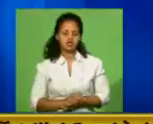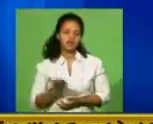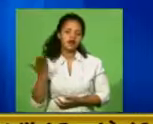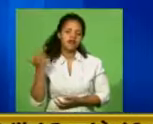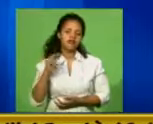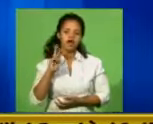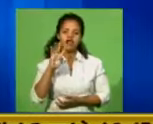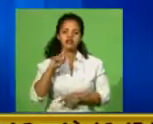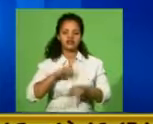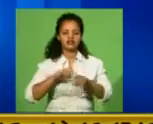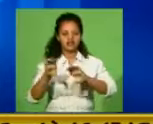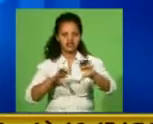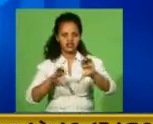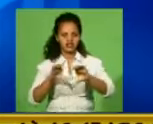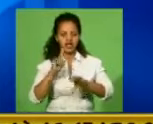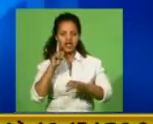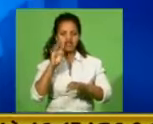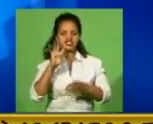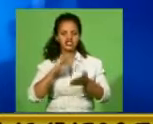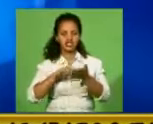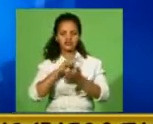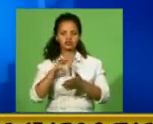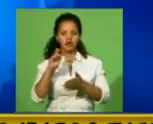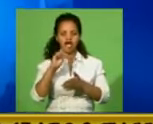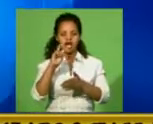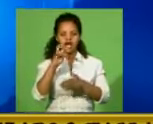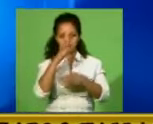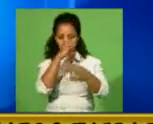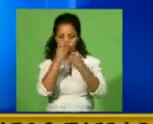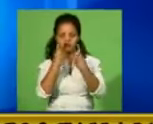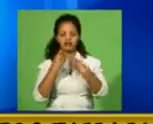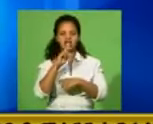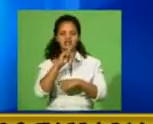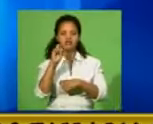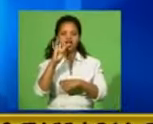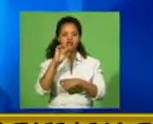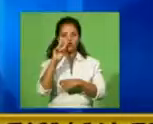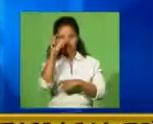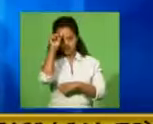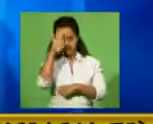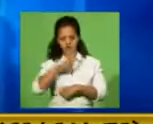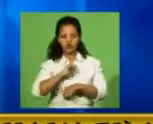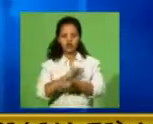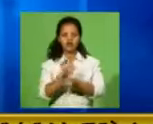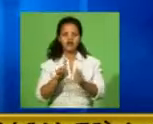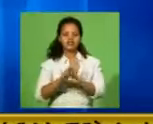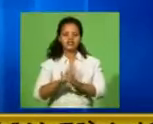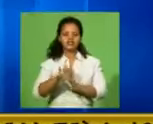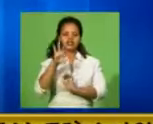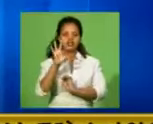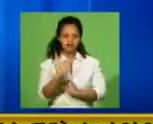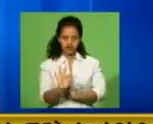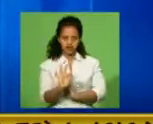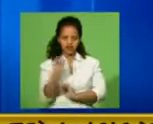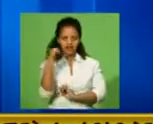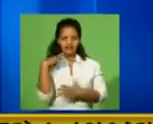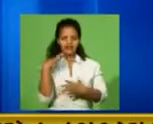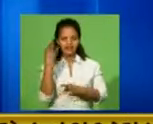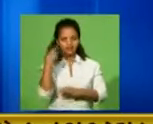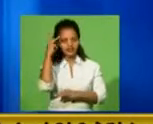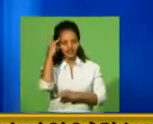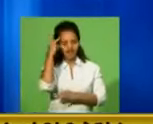ባለፉት 4 ሰዓት ውስጥ በተደረገ 4120 የላብራቶሪ ምርመራ 142 ሰዎች የኮሮና ቫይረስ እንደተገኘባቸው የጤና